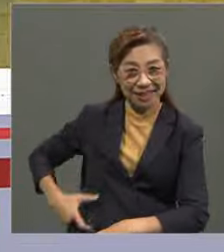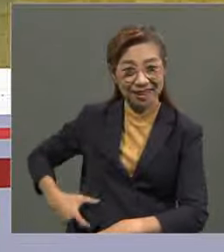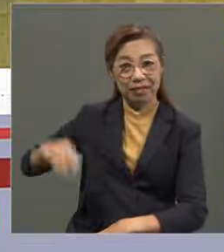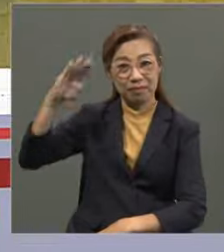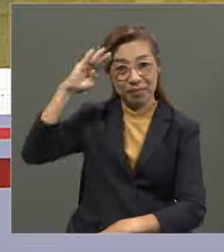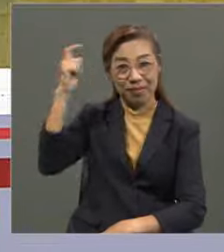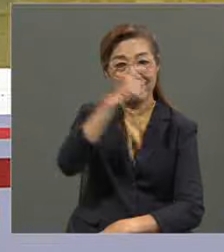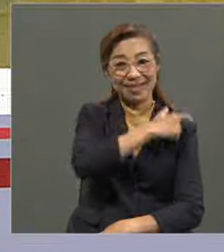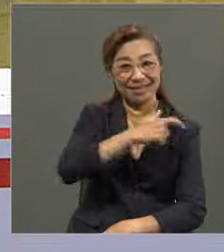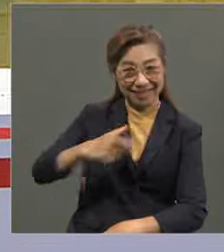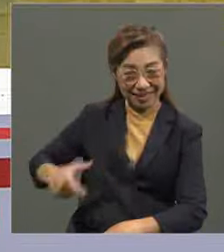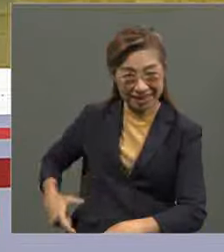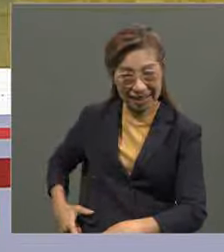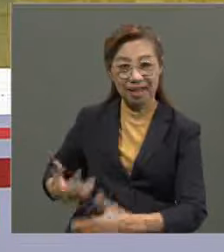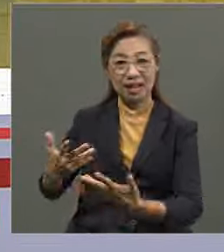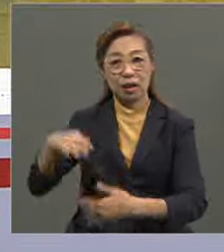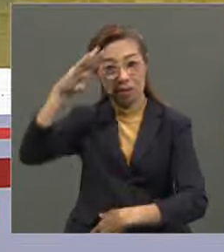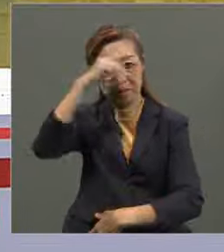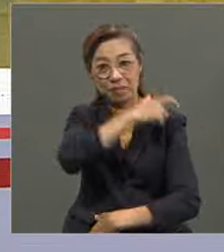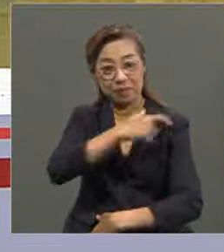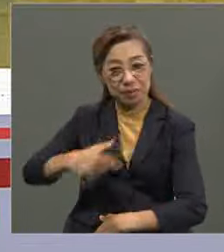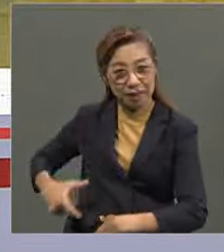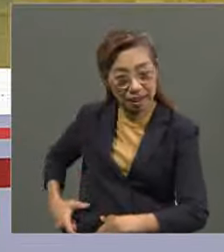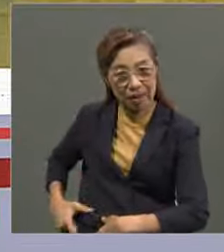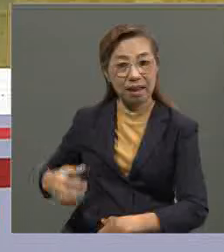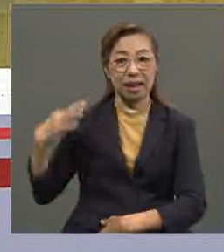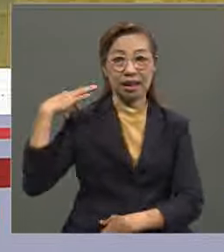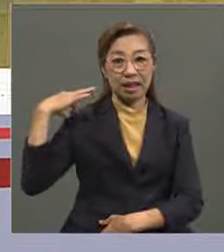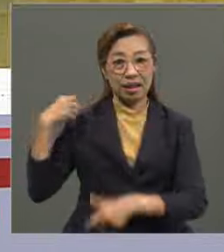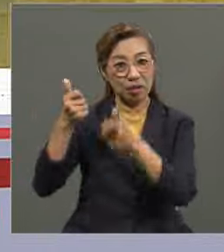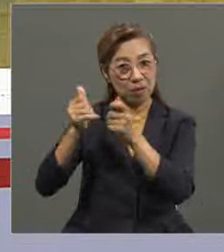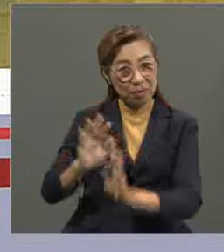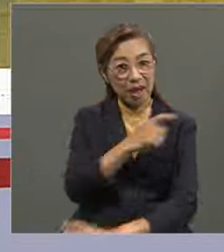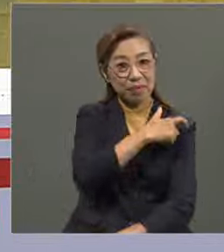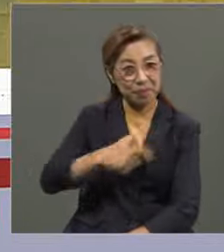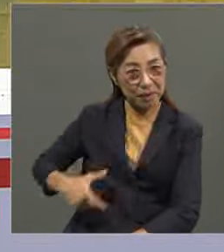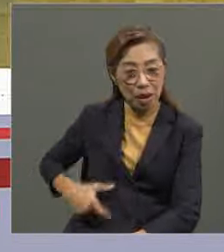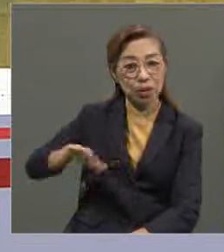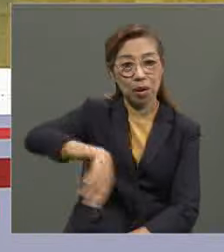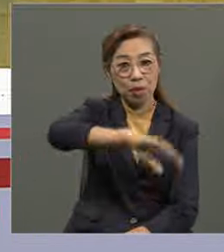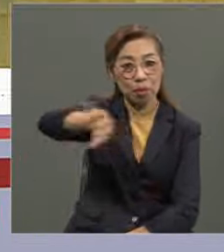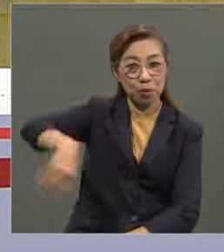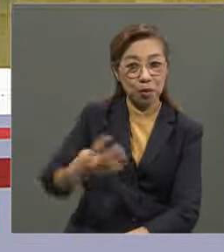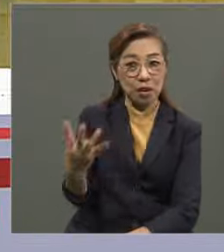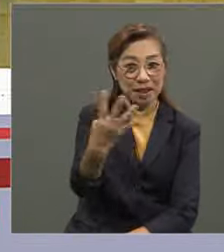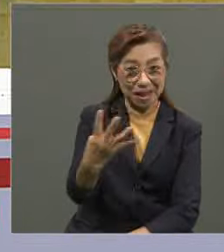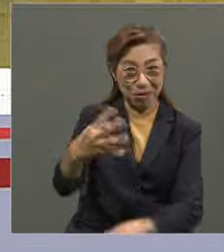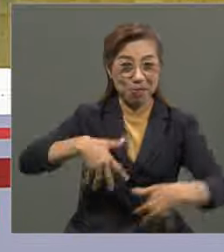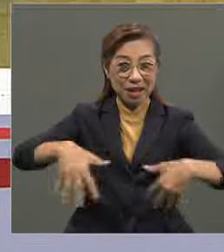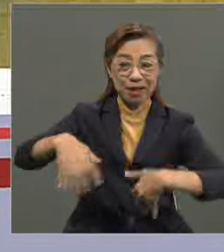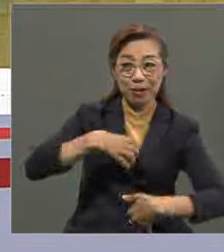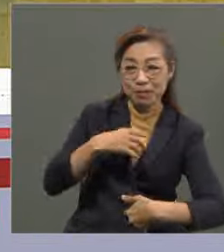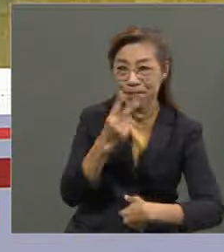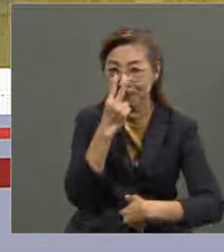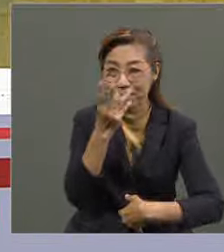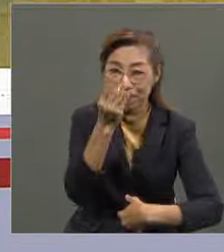ของในหลวงพระราชินีแล้วก็สมเด็จพระเจ้าลูกเธอและสมเด็จพระเจ้าลูกยาเธอรวมแล้วทั้ง4พระองค์แต่ละคนเนี่ยบาง